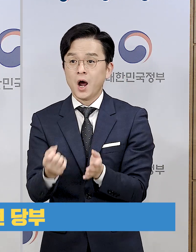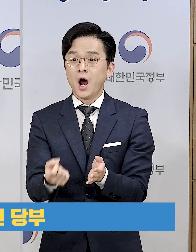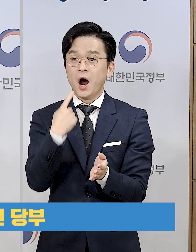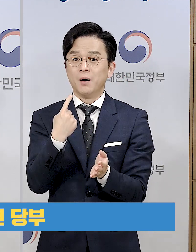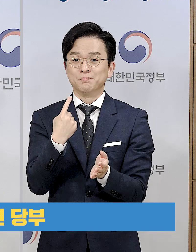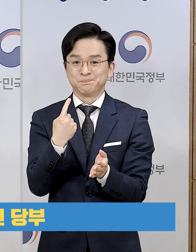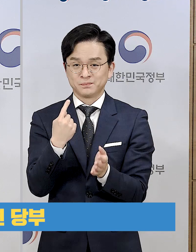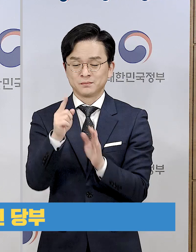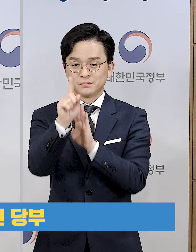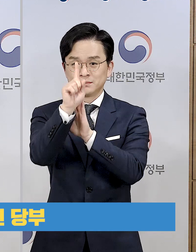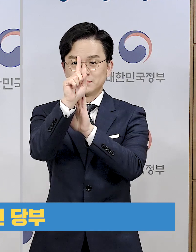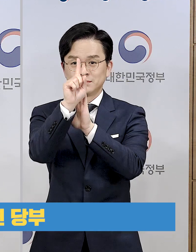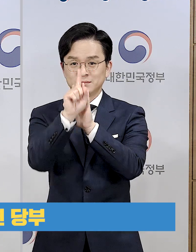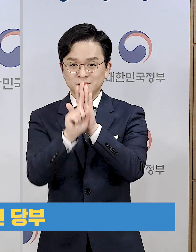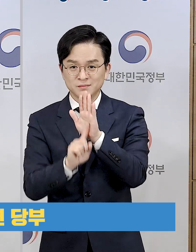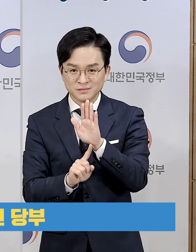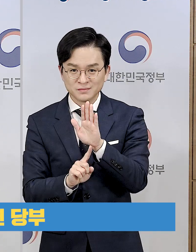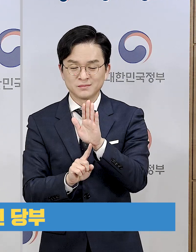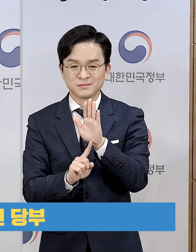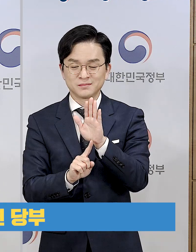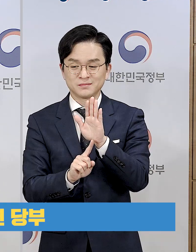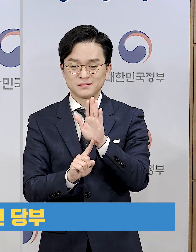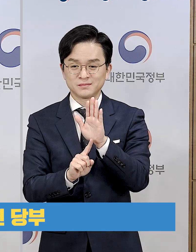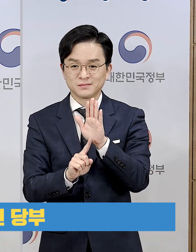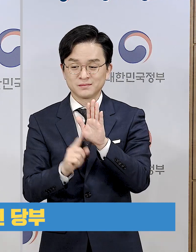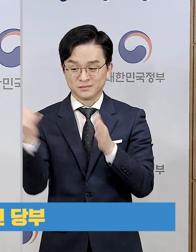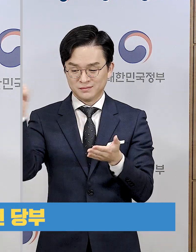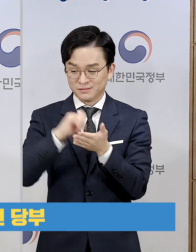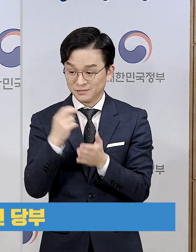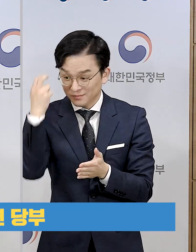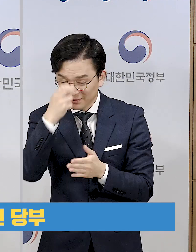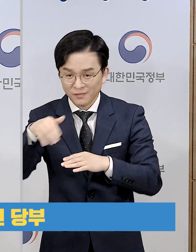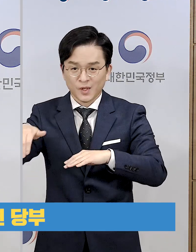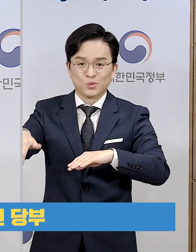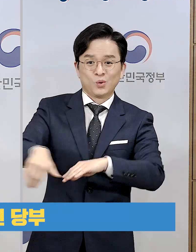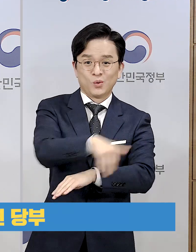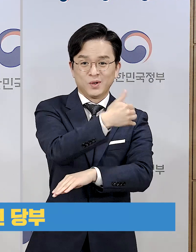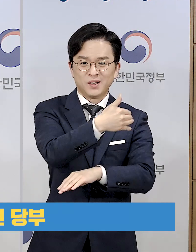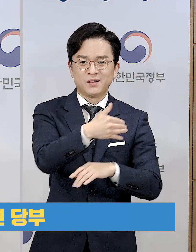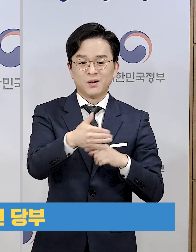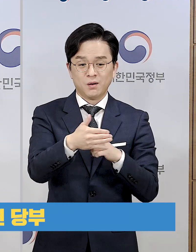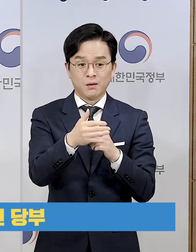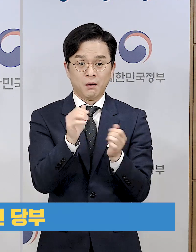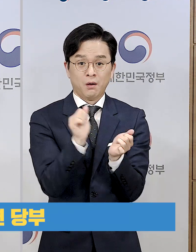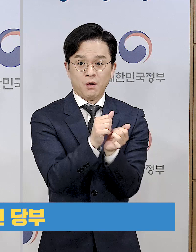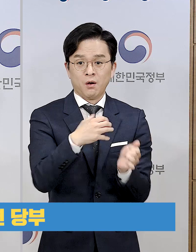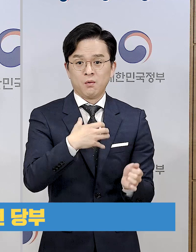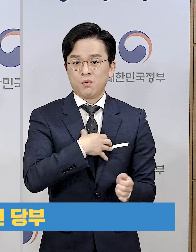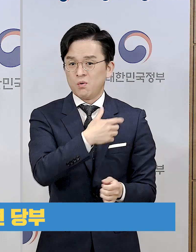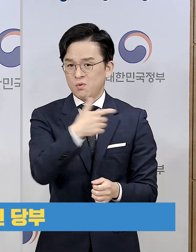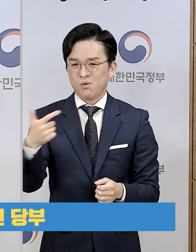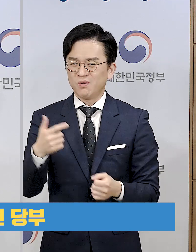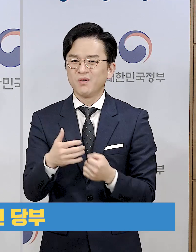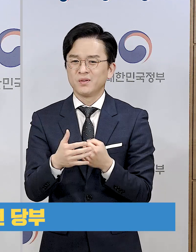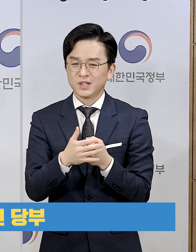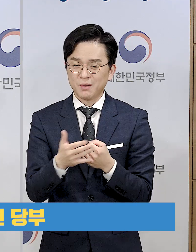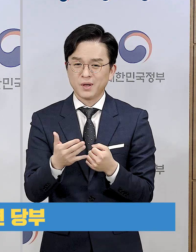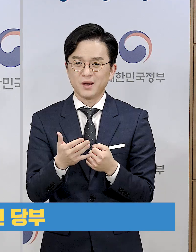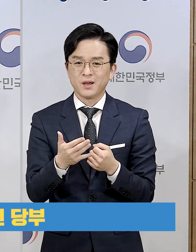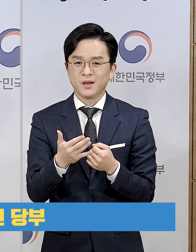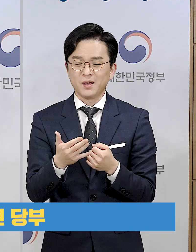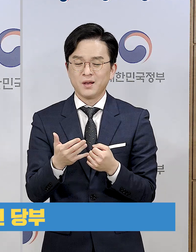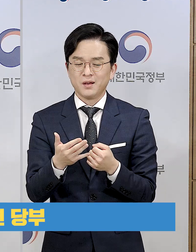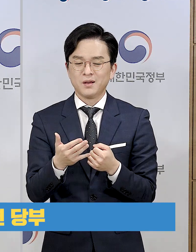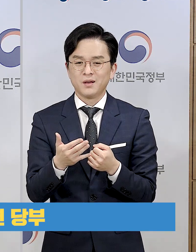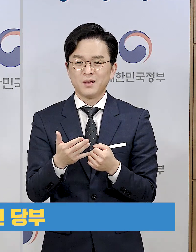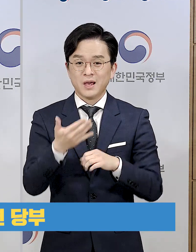사회로 진입되는 경우에는 여러 가지 우려들이 있기 때문에 그 부분에 대해서 좀 철저하게 솔직하게 체크를 해주시기